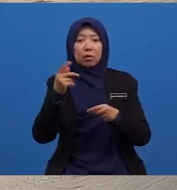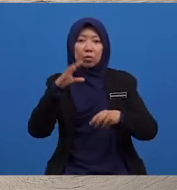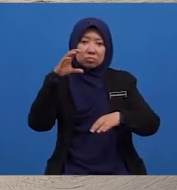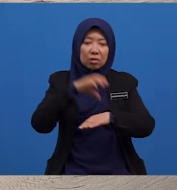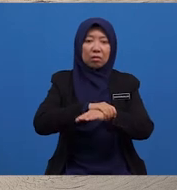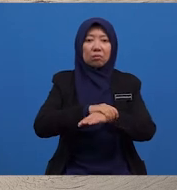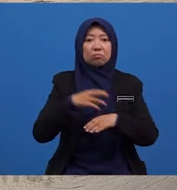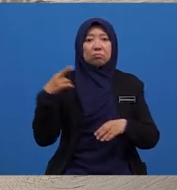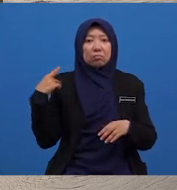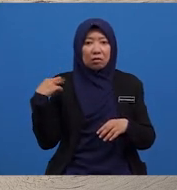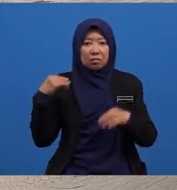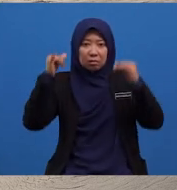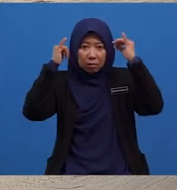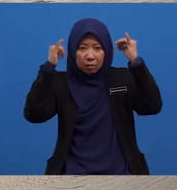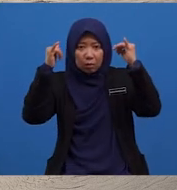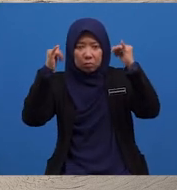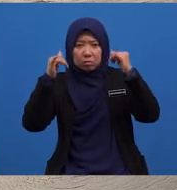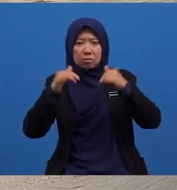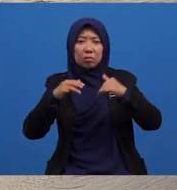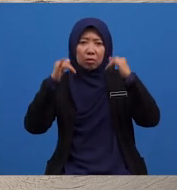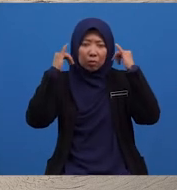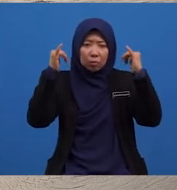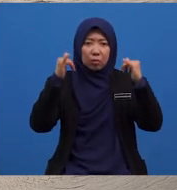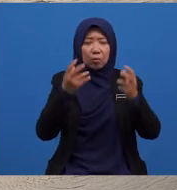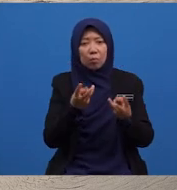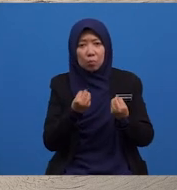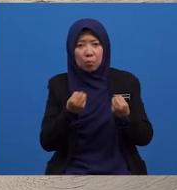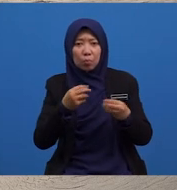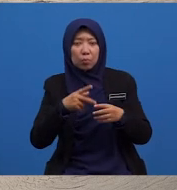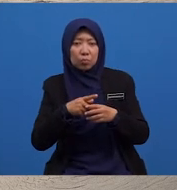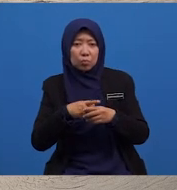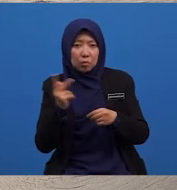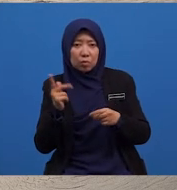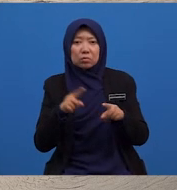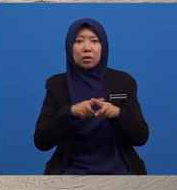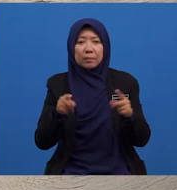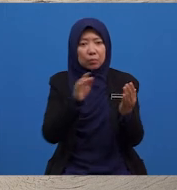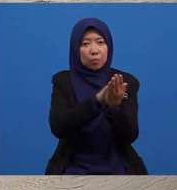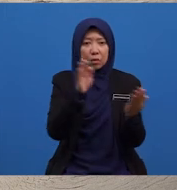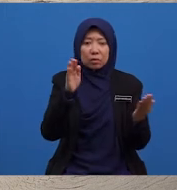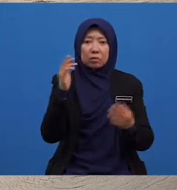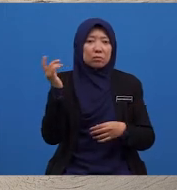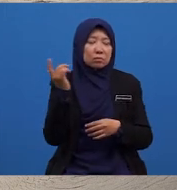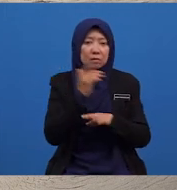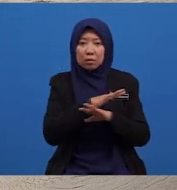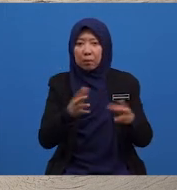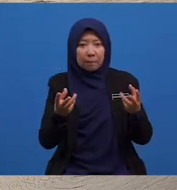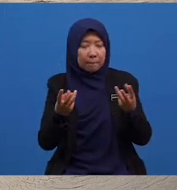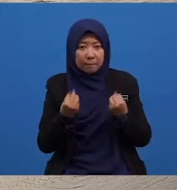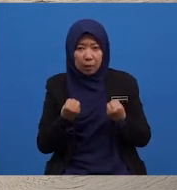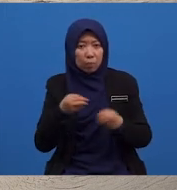menangkap kakinya. Sang kerbau pun mula meronta-ronta, tetapi sang buaya tidak mahu